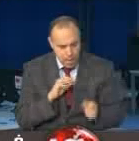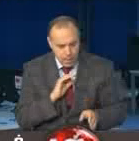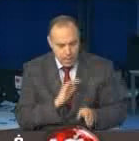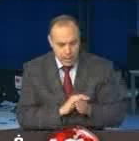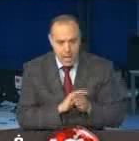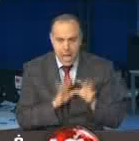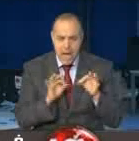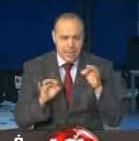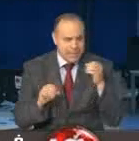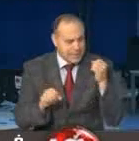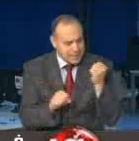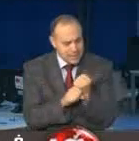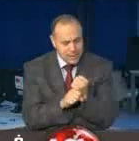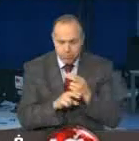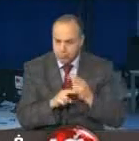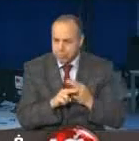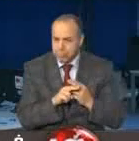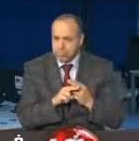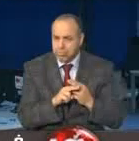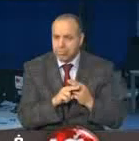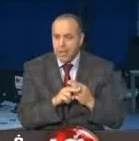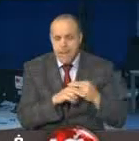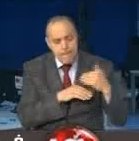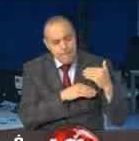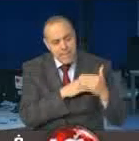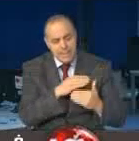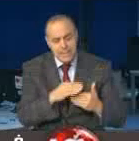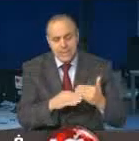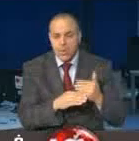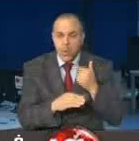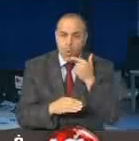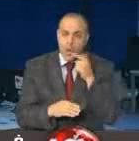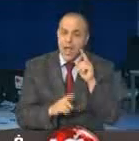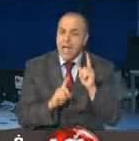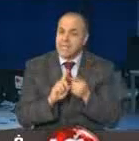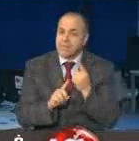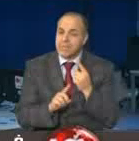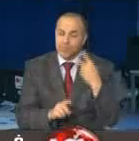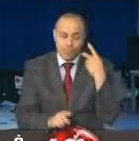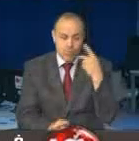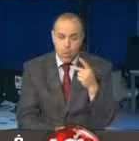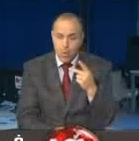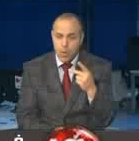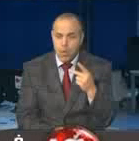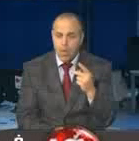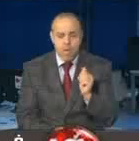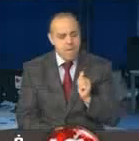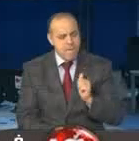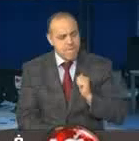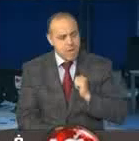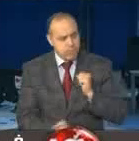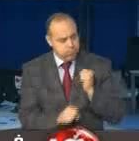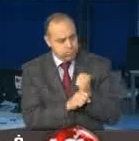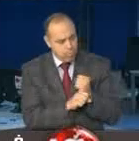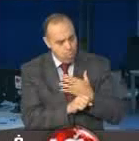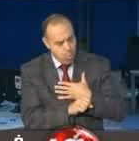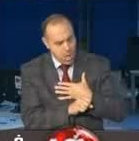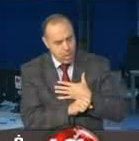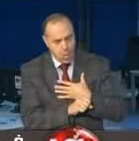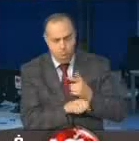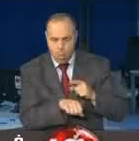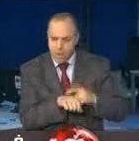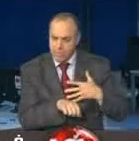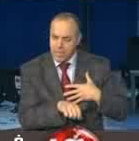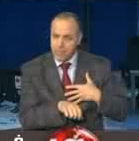منذ عشرات السنين ينحت مسيرة فنية خاصة به متفردة في مكانها